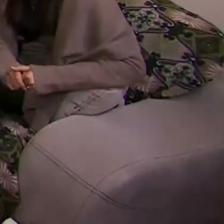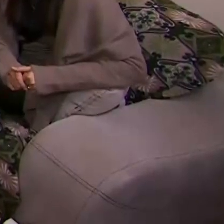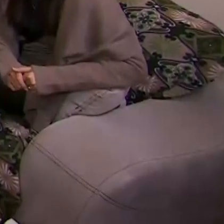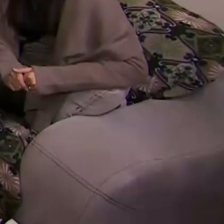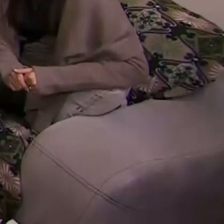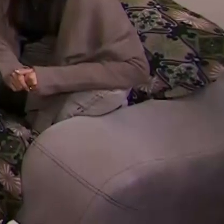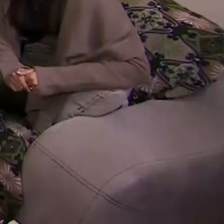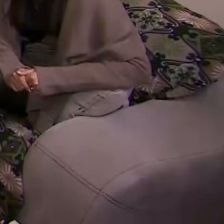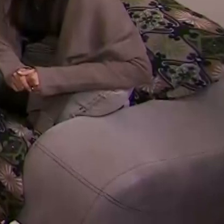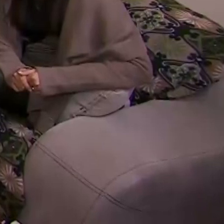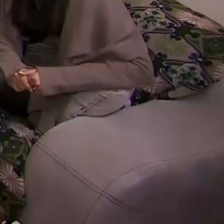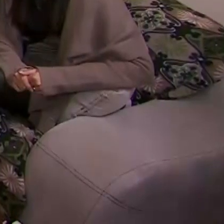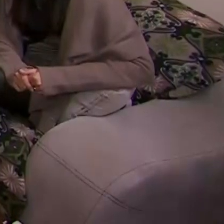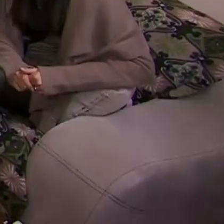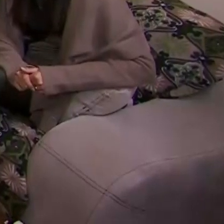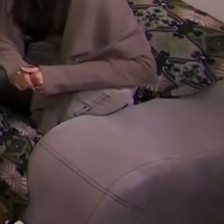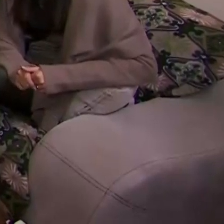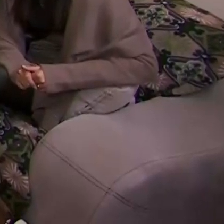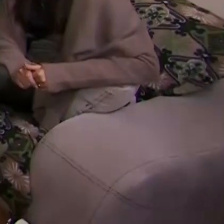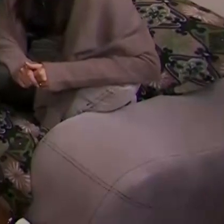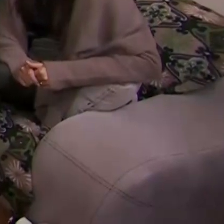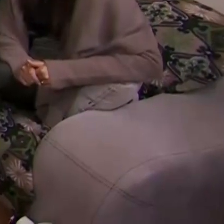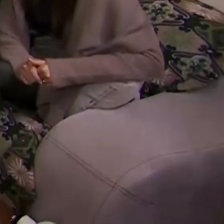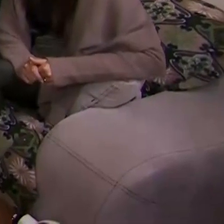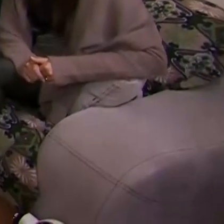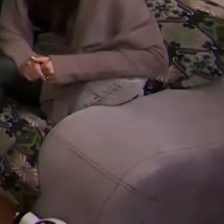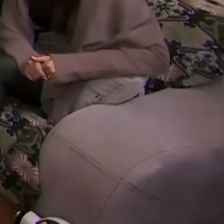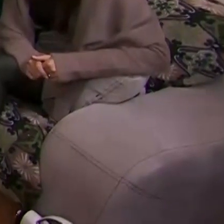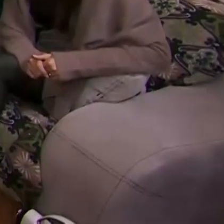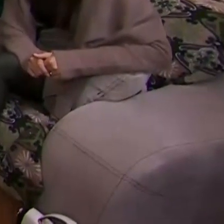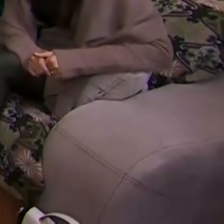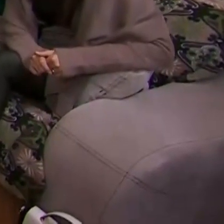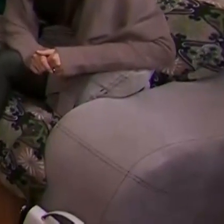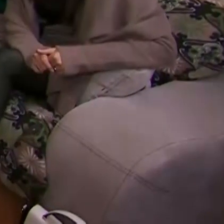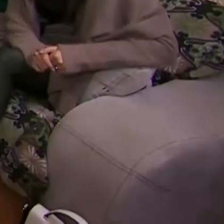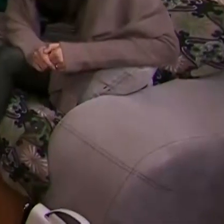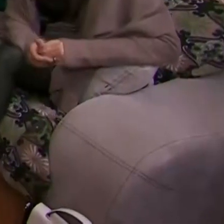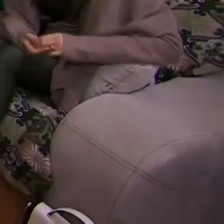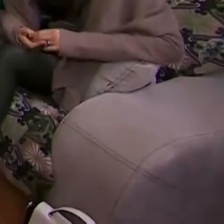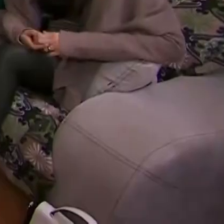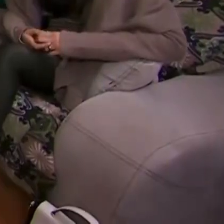ayakta. Nereye oturacağını bilemeyen Sarp'tan kendine has panik hareketler.